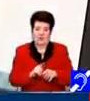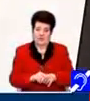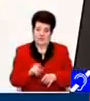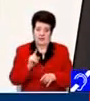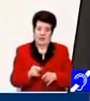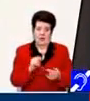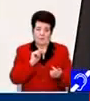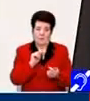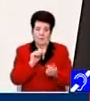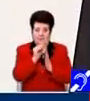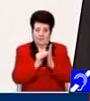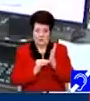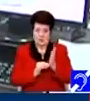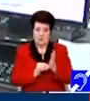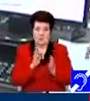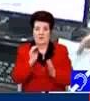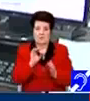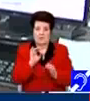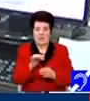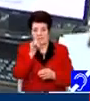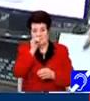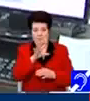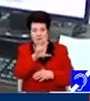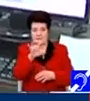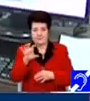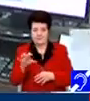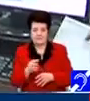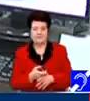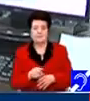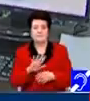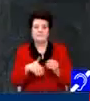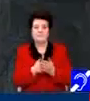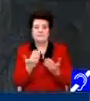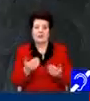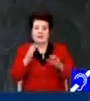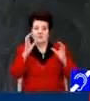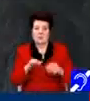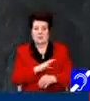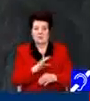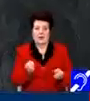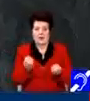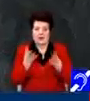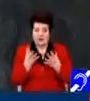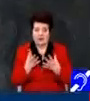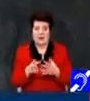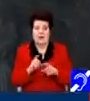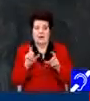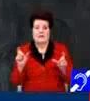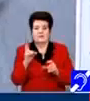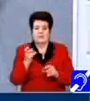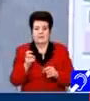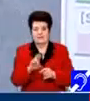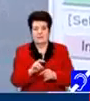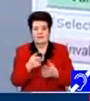Iar procesul verbal nu mai trebuie să fie însoțit de fotografii doveditoare. Până acum, legislația nu era clară, iar instanțele